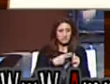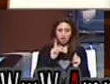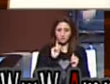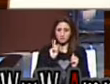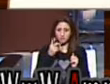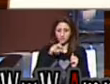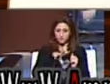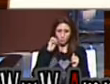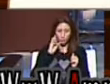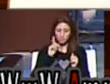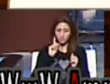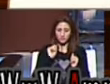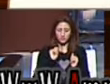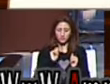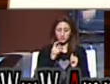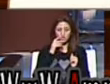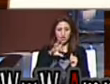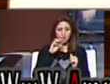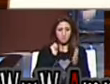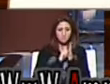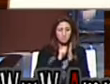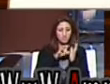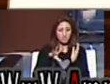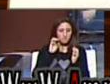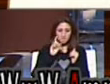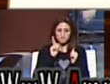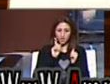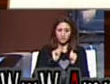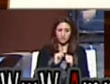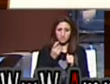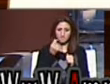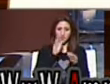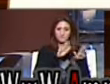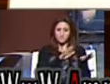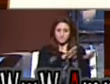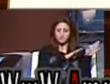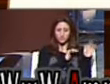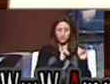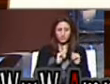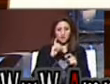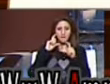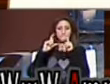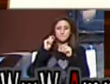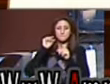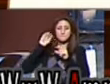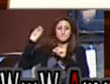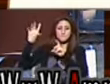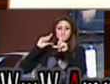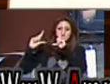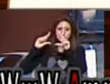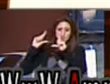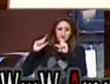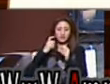حاجات موجوده في المنزل للسرقه، كل اموالهم بيحتفظوا بيها في البنوك، واحنا رصدنا طبعا